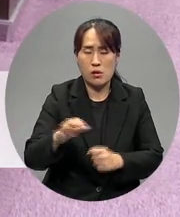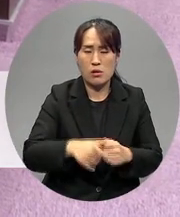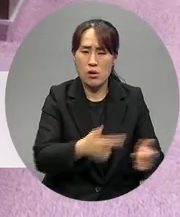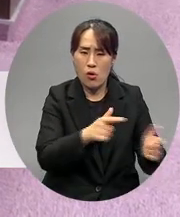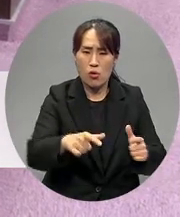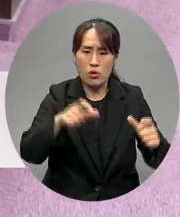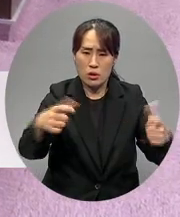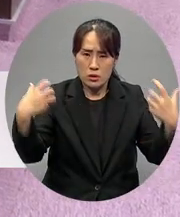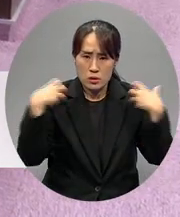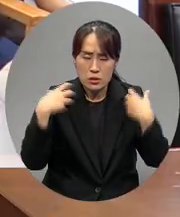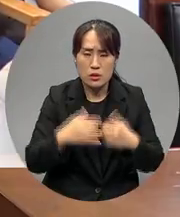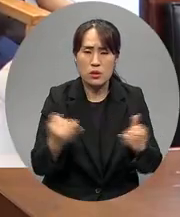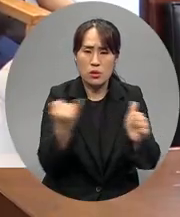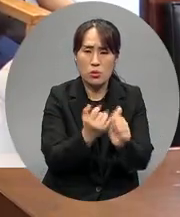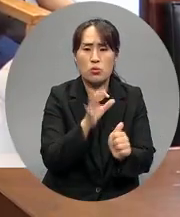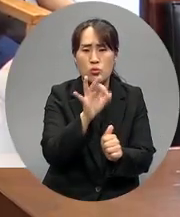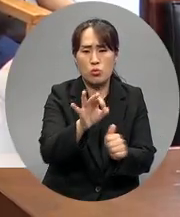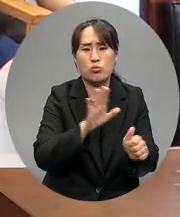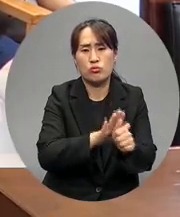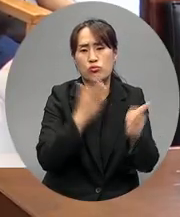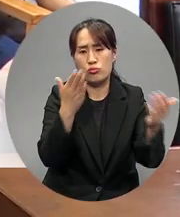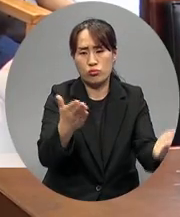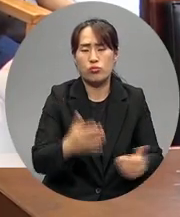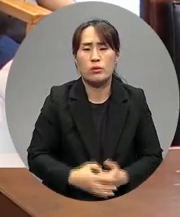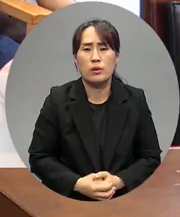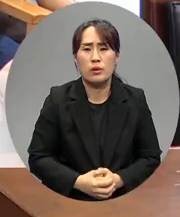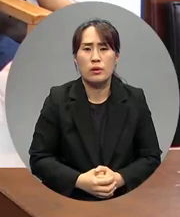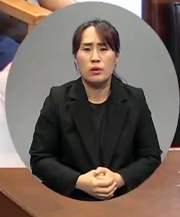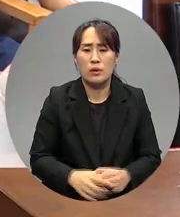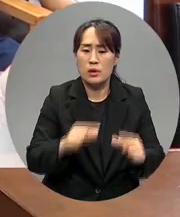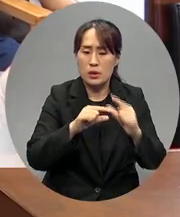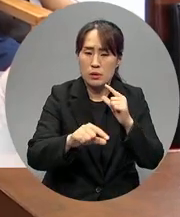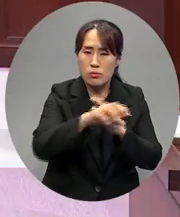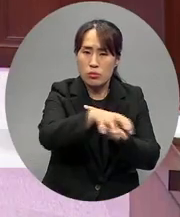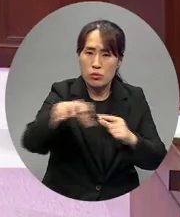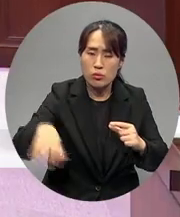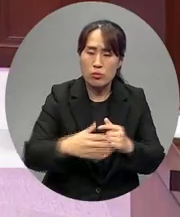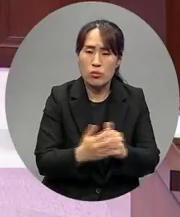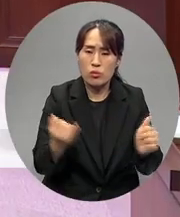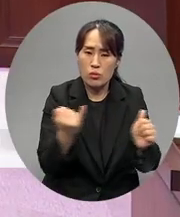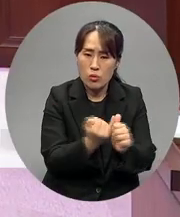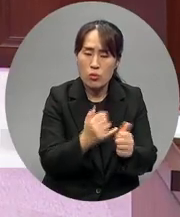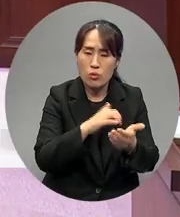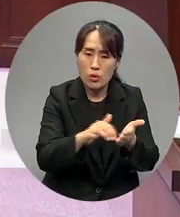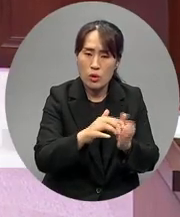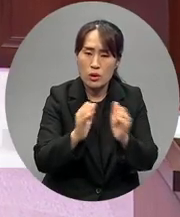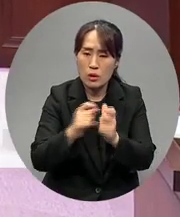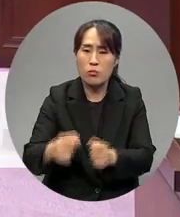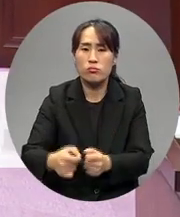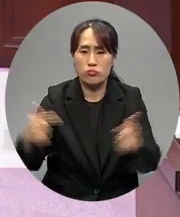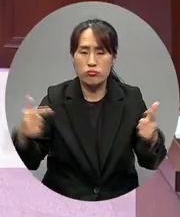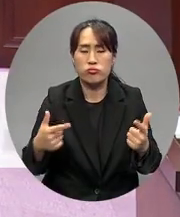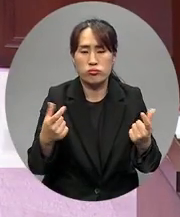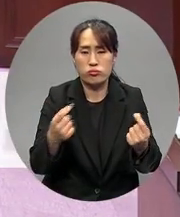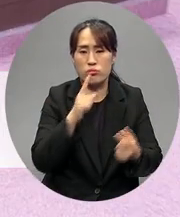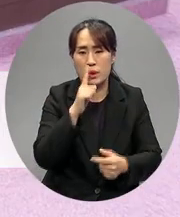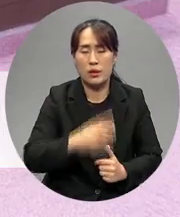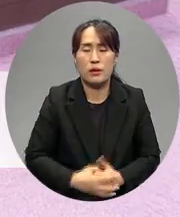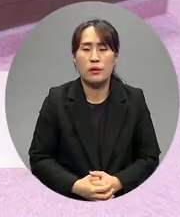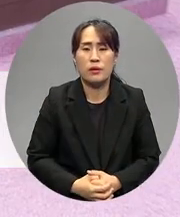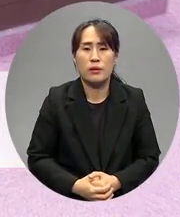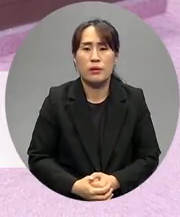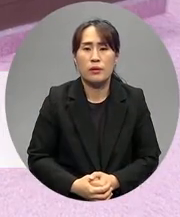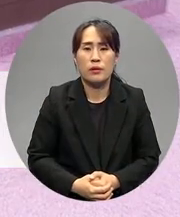여러 자치단체가 결혼식 비용을 지원하고 있고 일부 지역에서는 혼인 건수와 인구가 증가하고 있다고